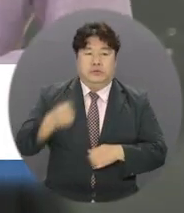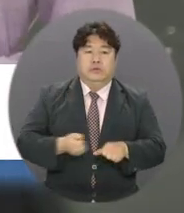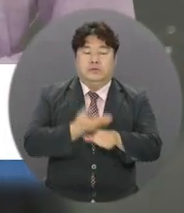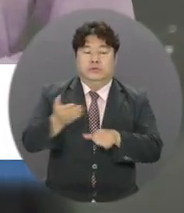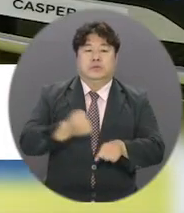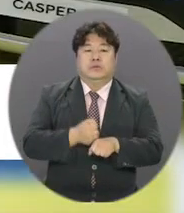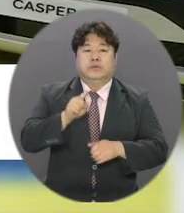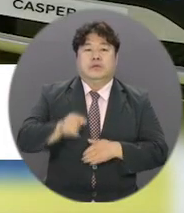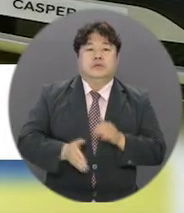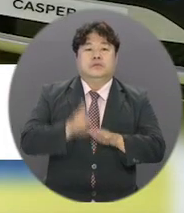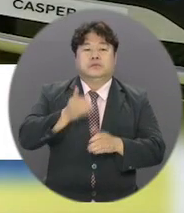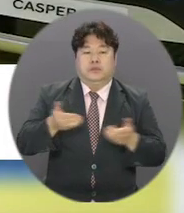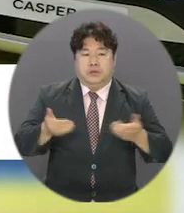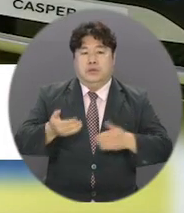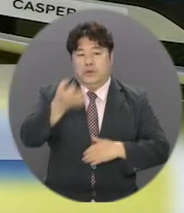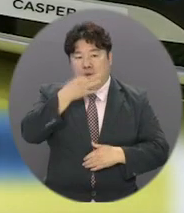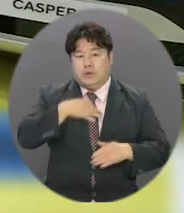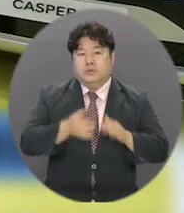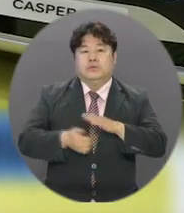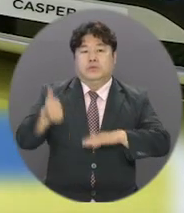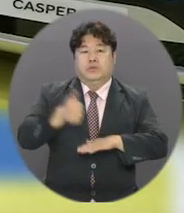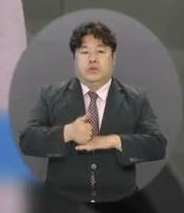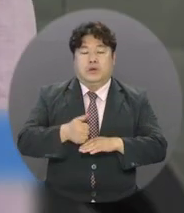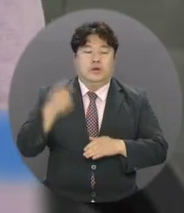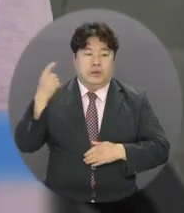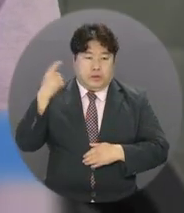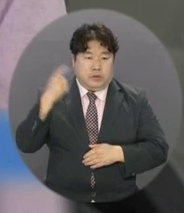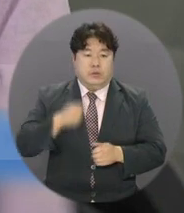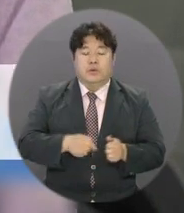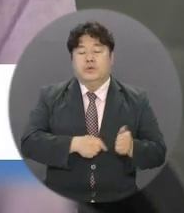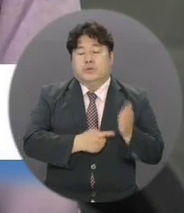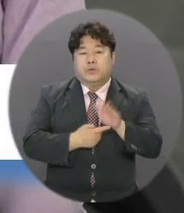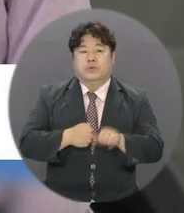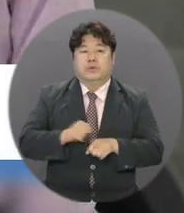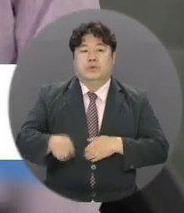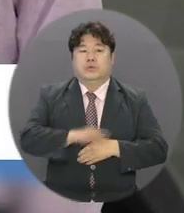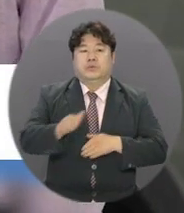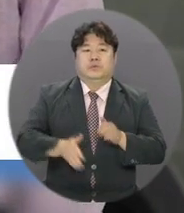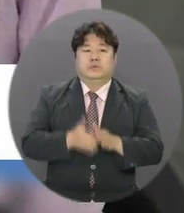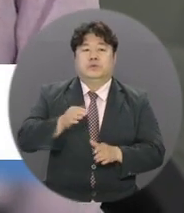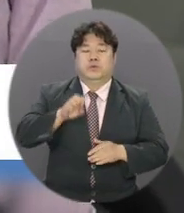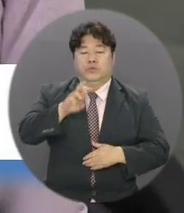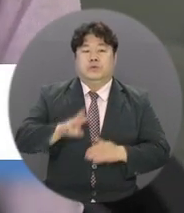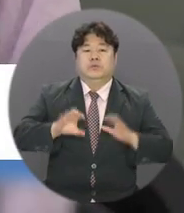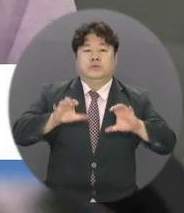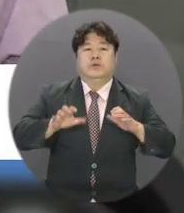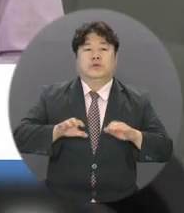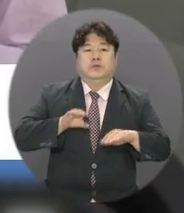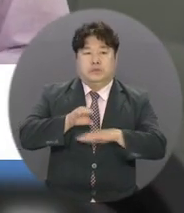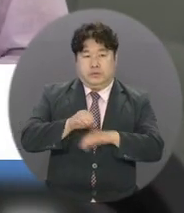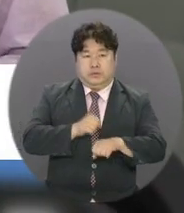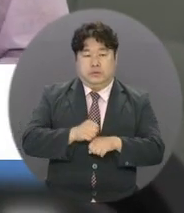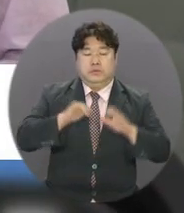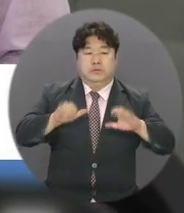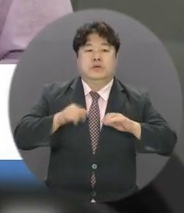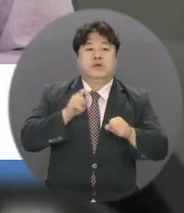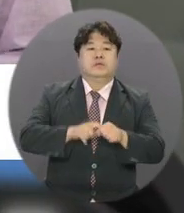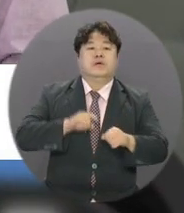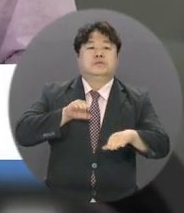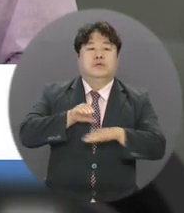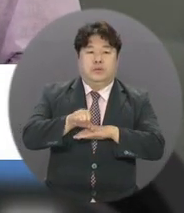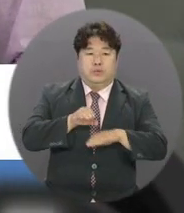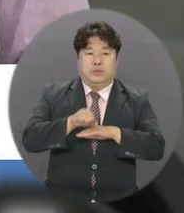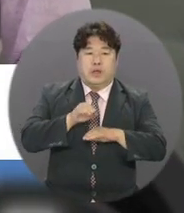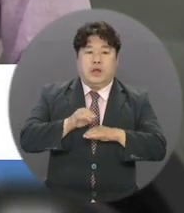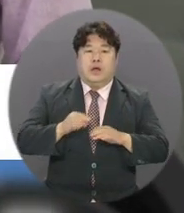시정 성과를 홍보하는 데도 직접 나서고 있습니다. 우리 시는 광주 글로벌 모터스를 세계적인 자동차